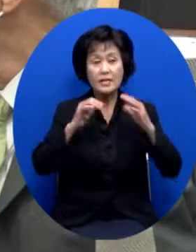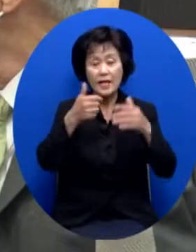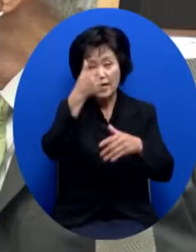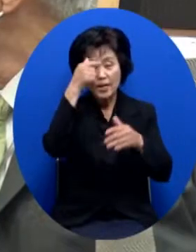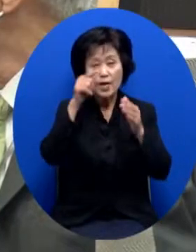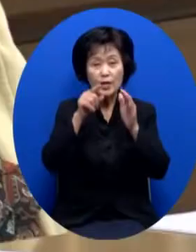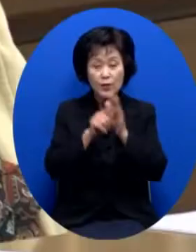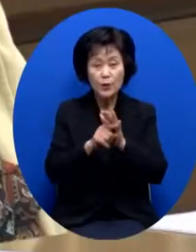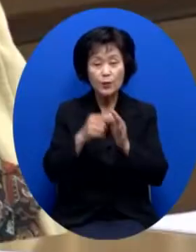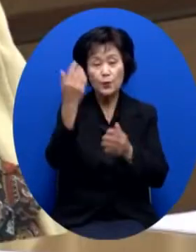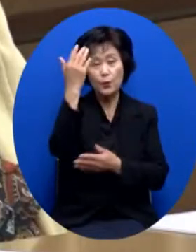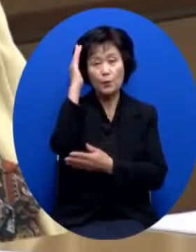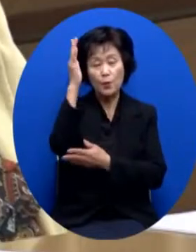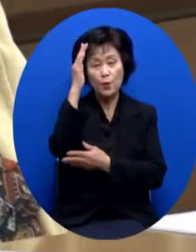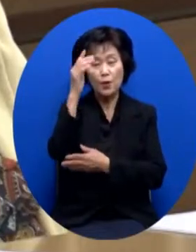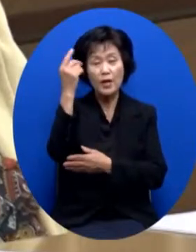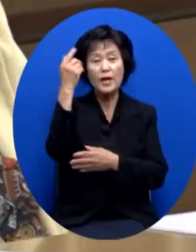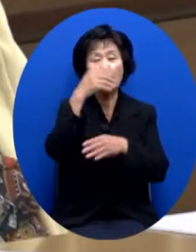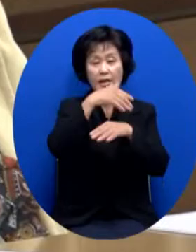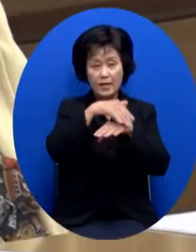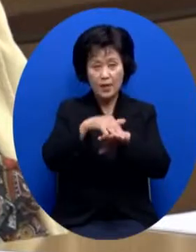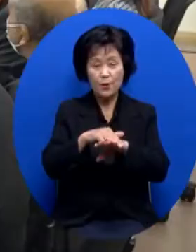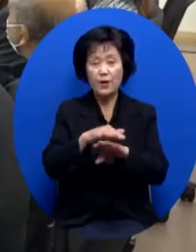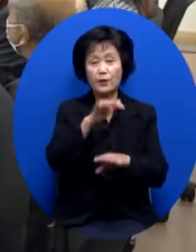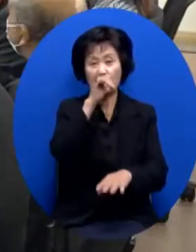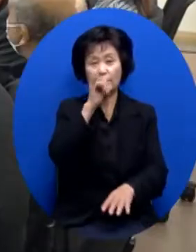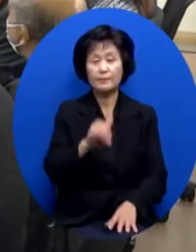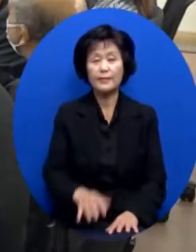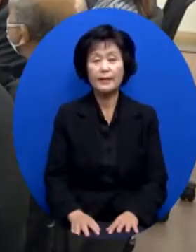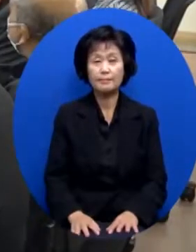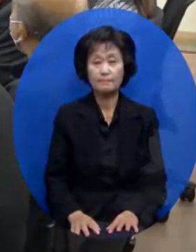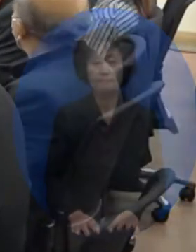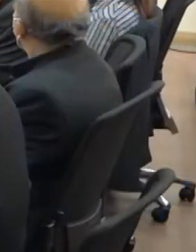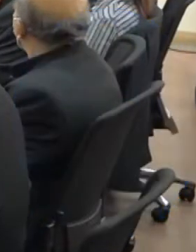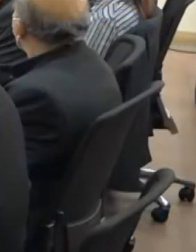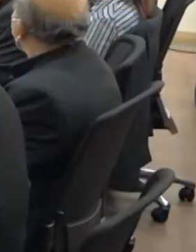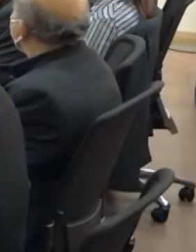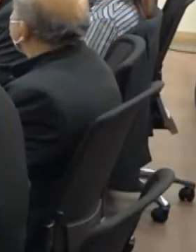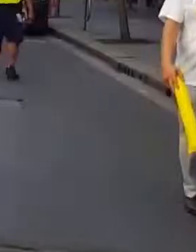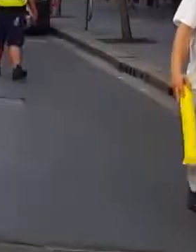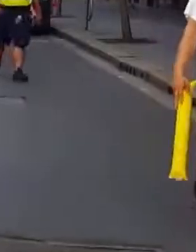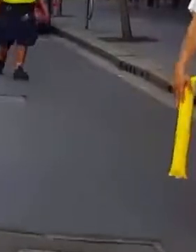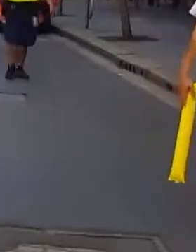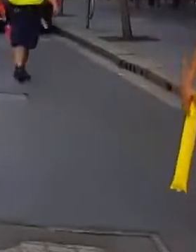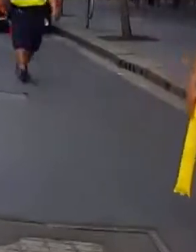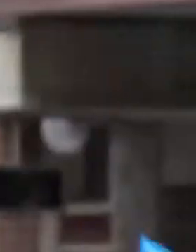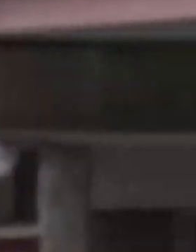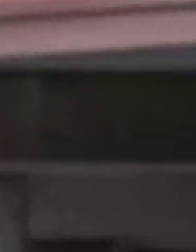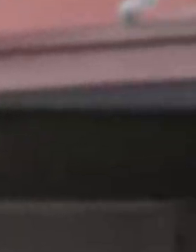대회가 열릴 예정입니다. CTS 뉴스 김인혜입니다.